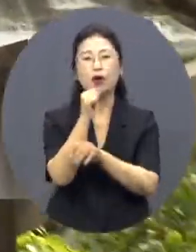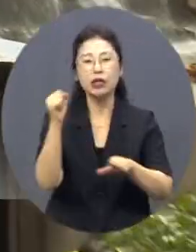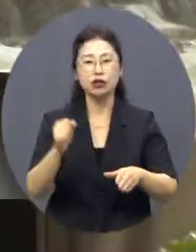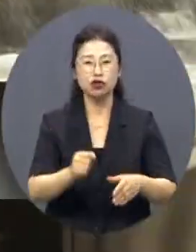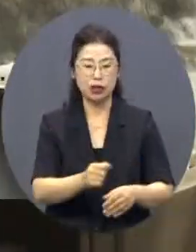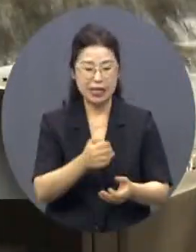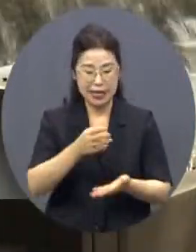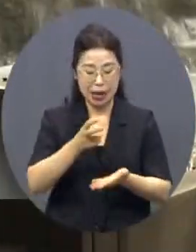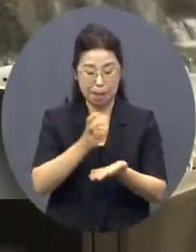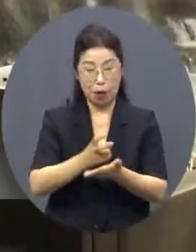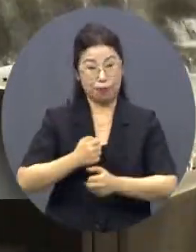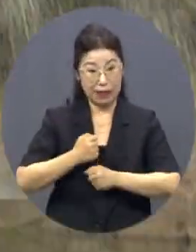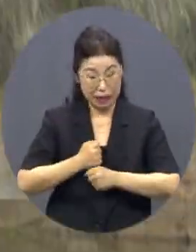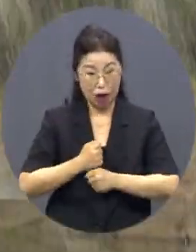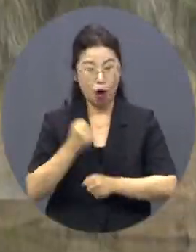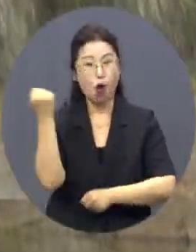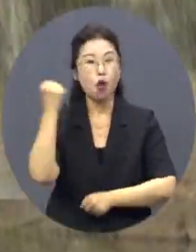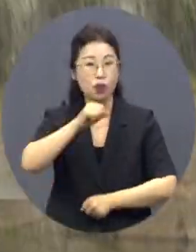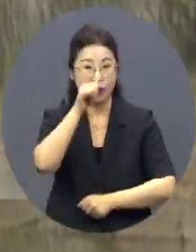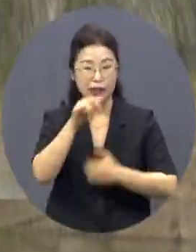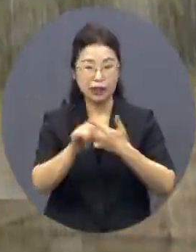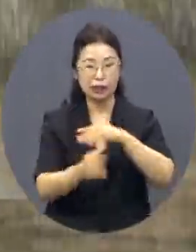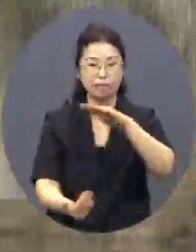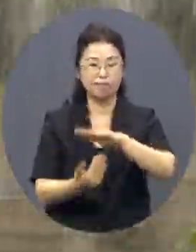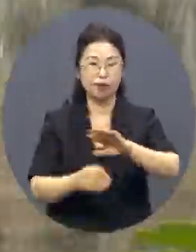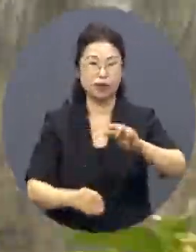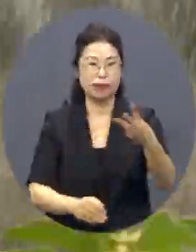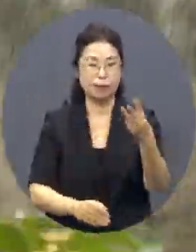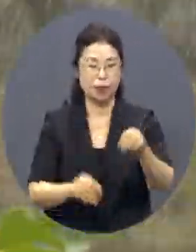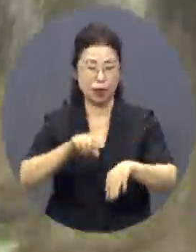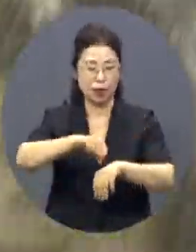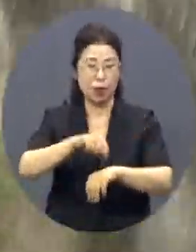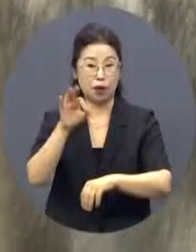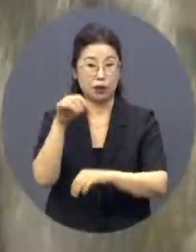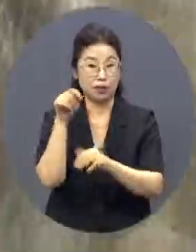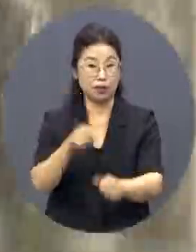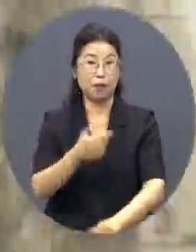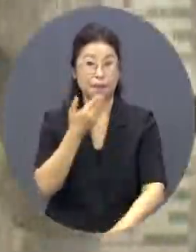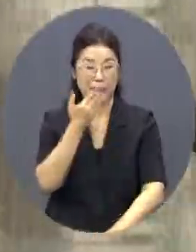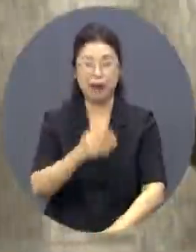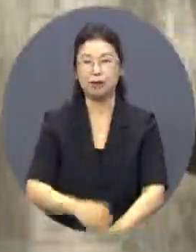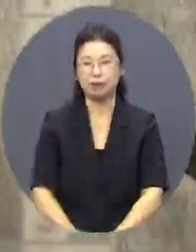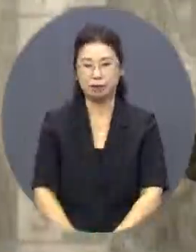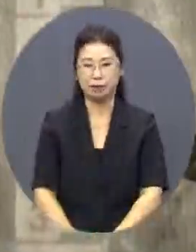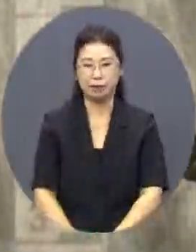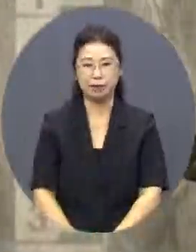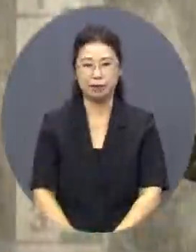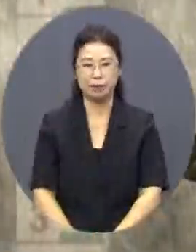여부며 위반 사항에 대해서는 최대 300만 원의 과태료를 물릴 계획입니다.